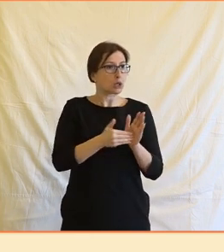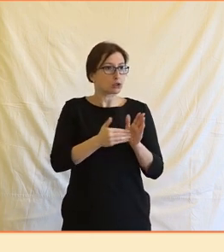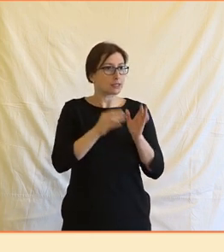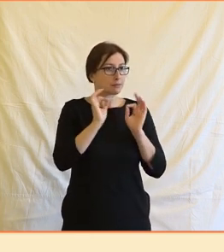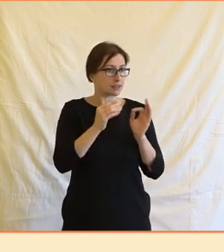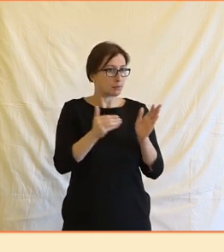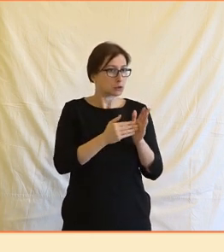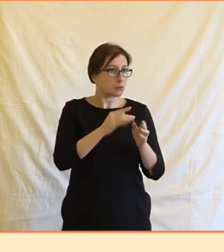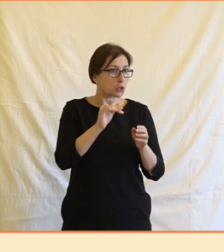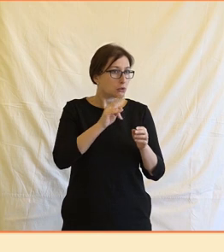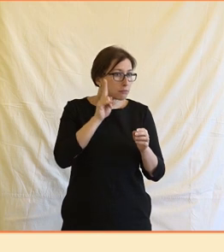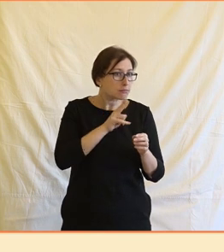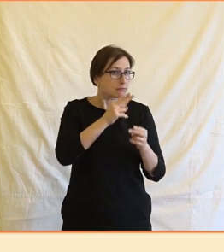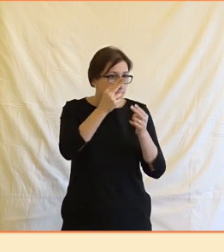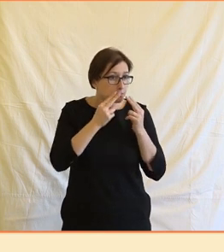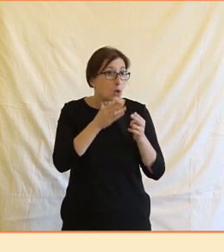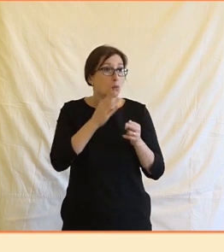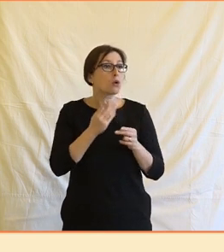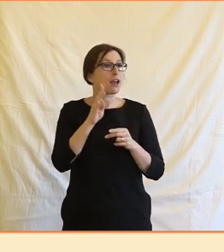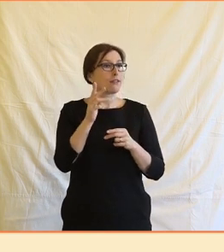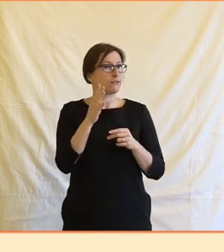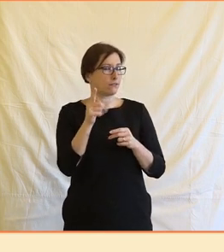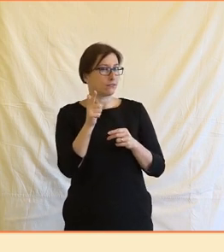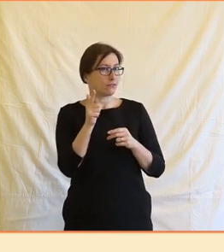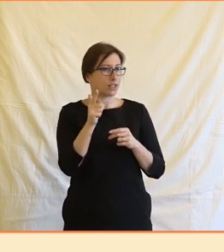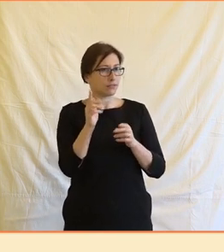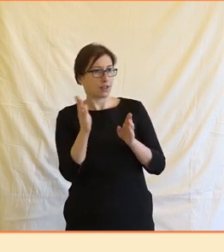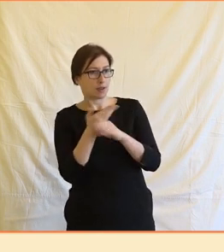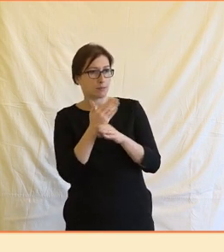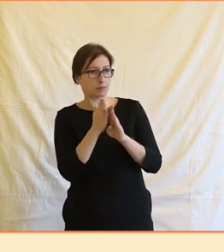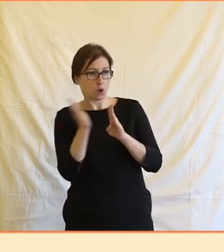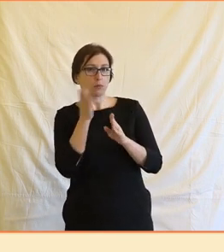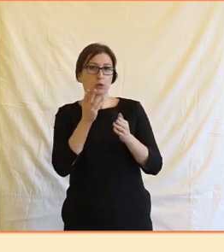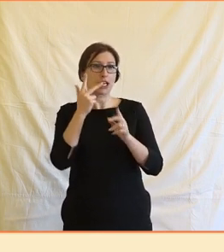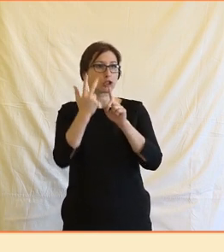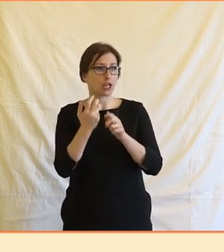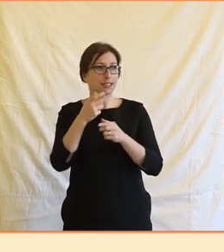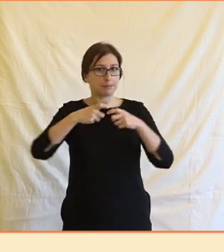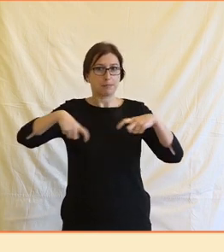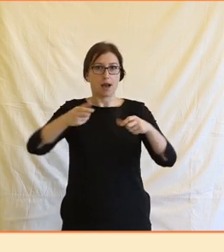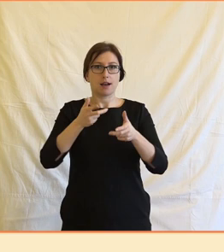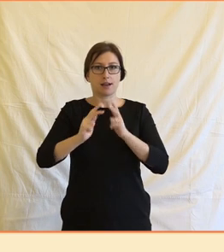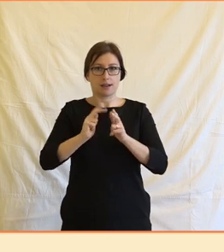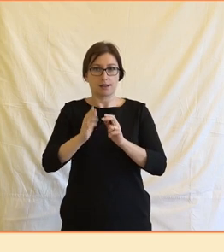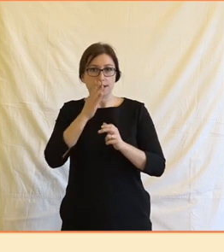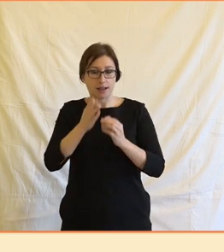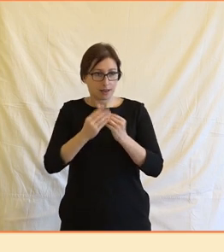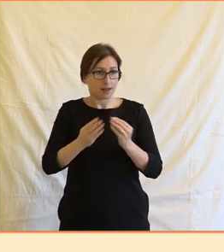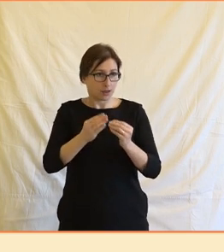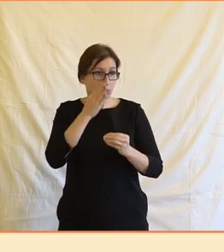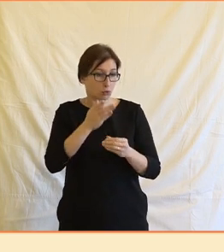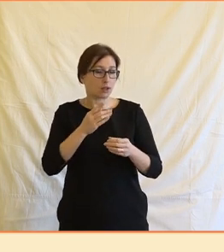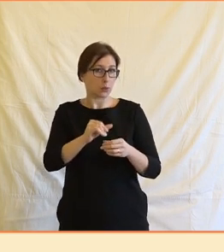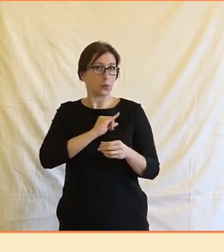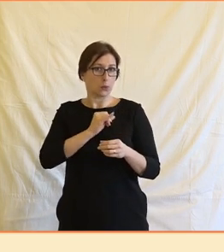jako téma veřejnosti, o tom budeme mluvit dnes po 14. hodině ve 3. panelu, takže určitě s námi zůstaňte.